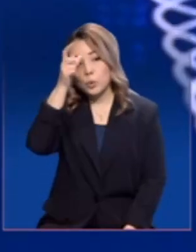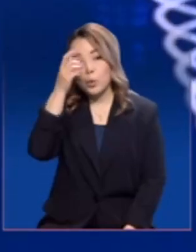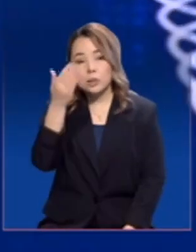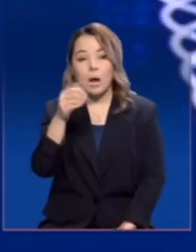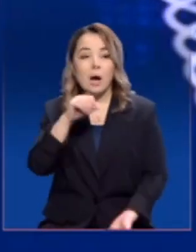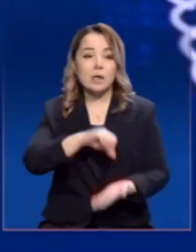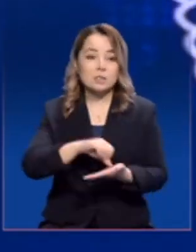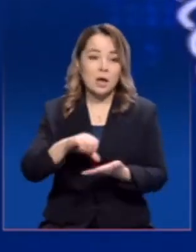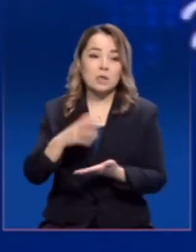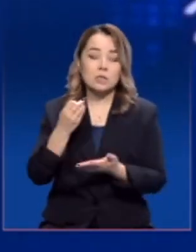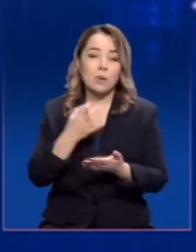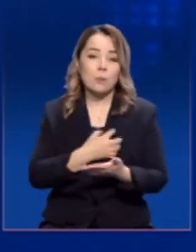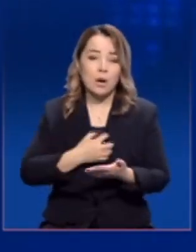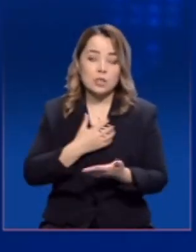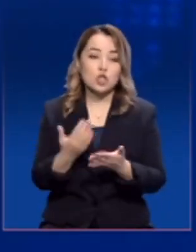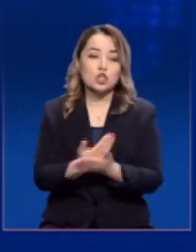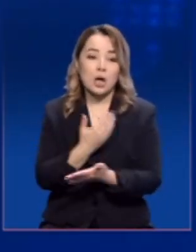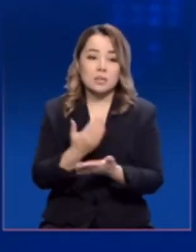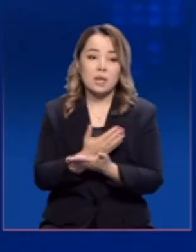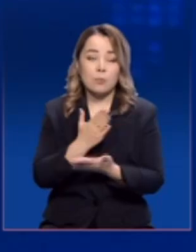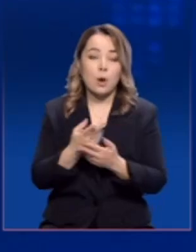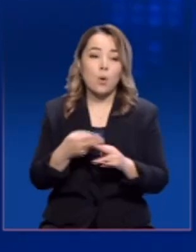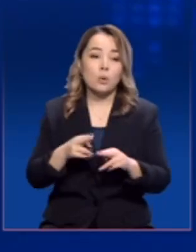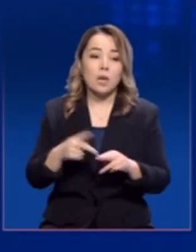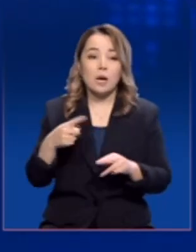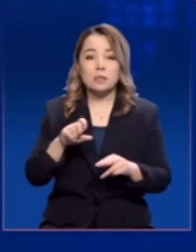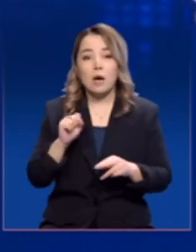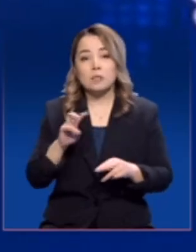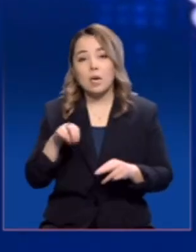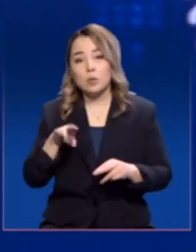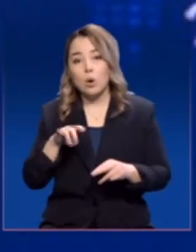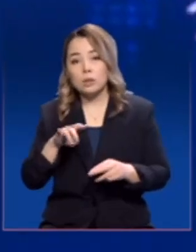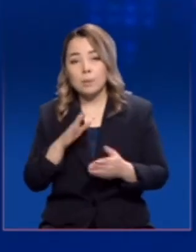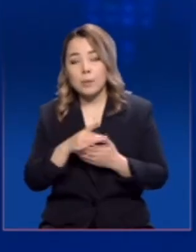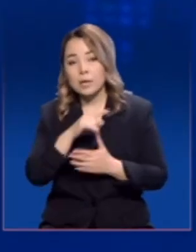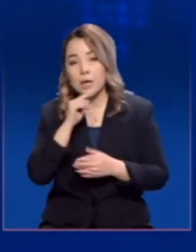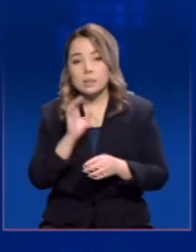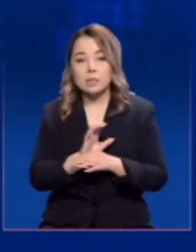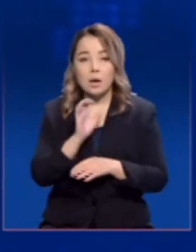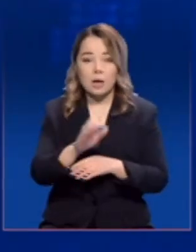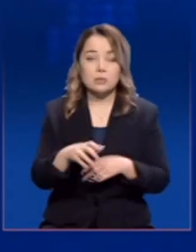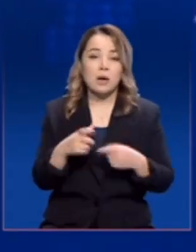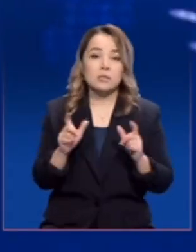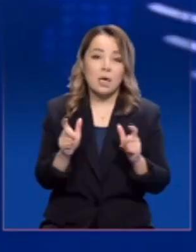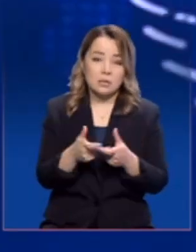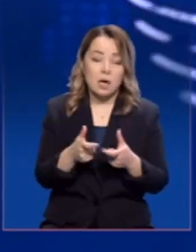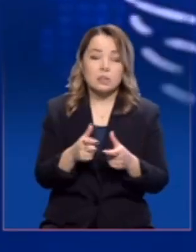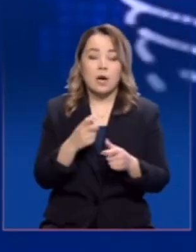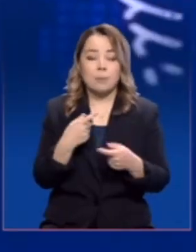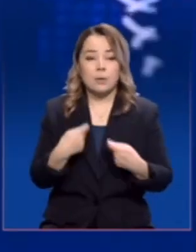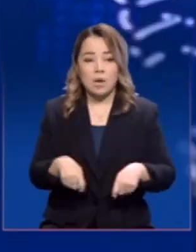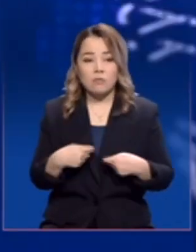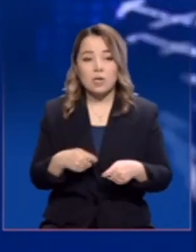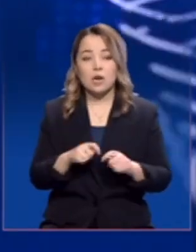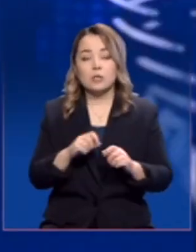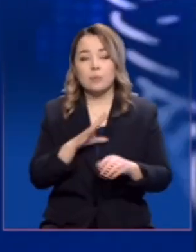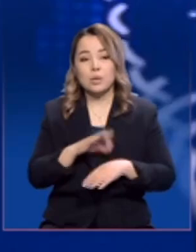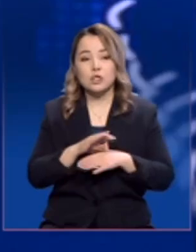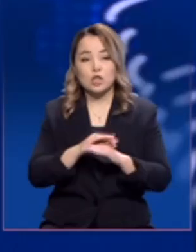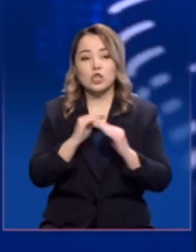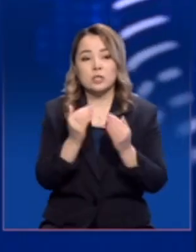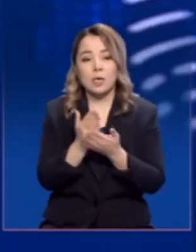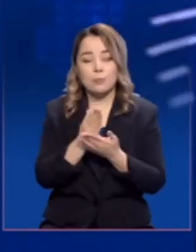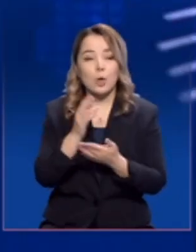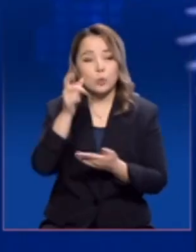Түркияға қатысты тағы бір маңызды жаңалық. Осы апта Анадолу елі Ресейге жіберілетін санкциялық тауарлардың транзитіне шектеу қойды. Түркиялық